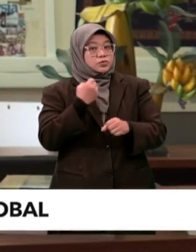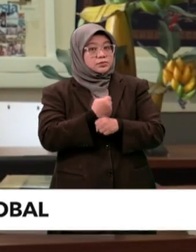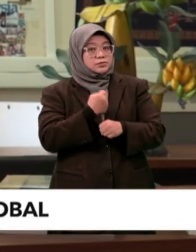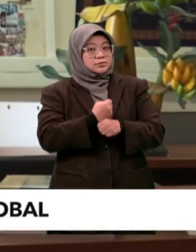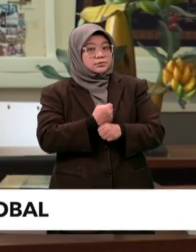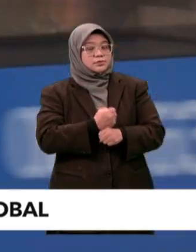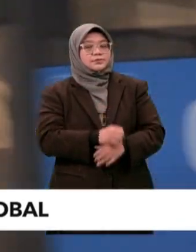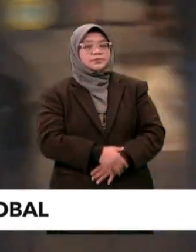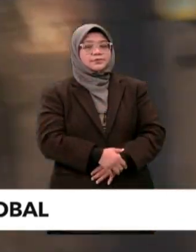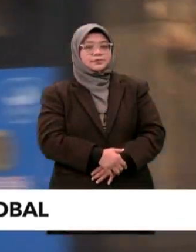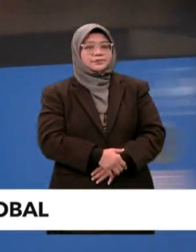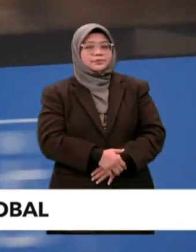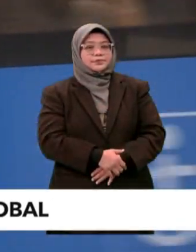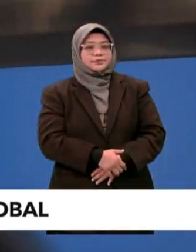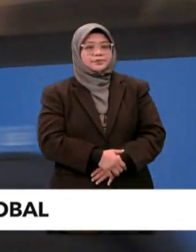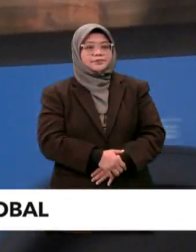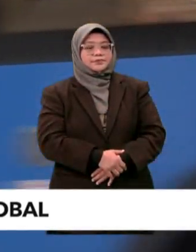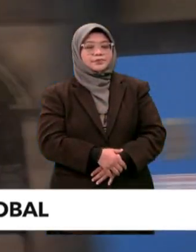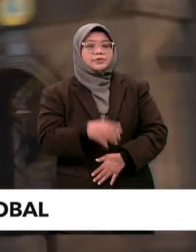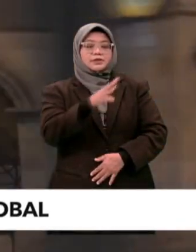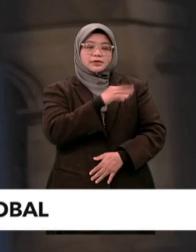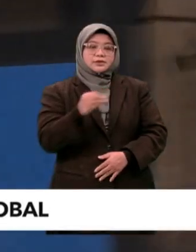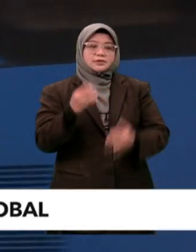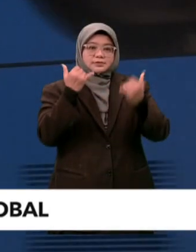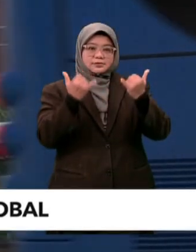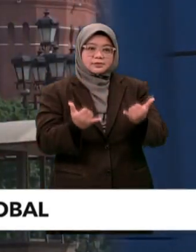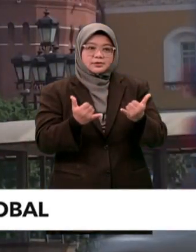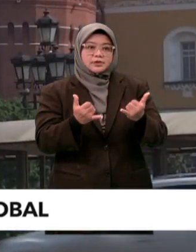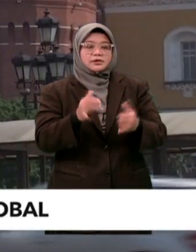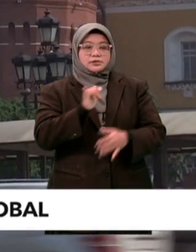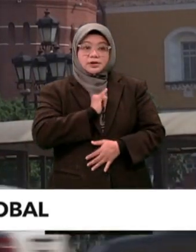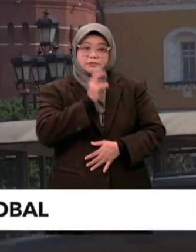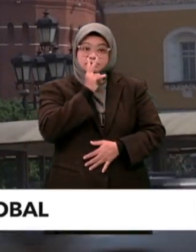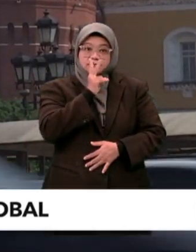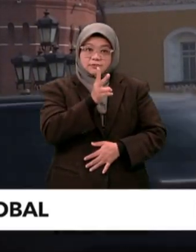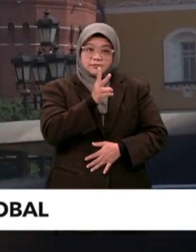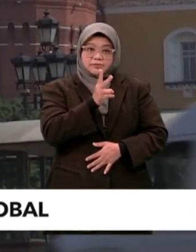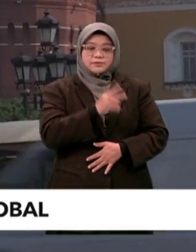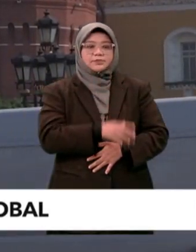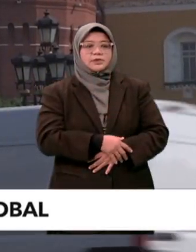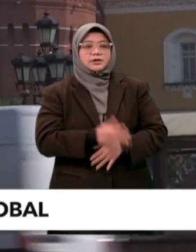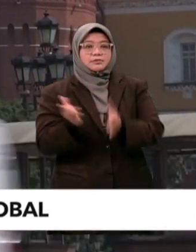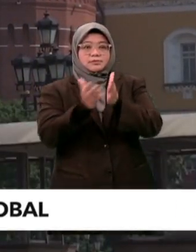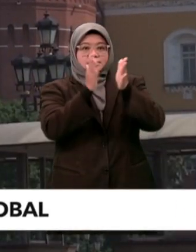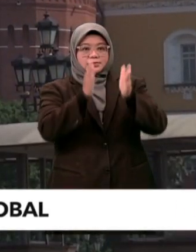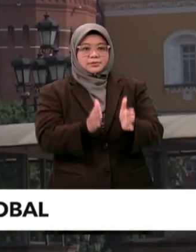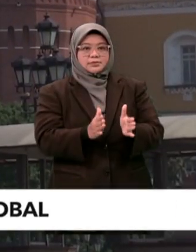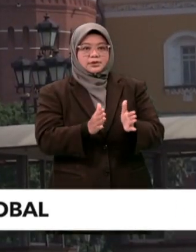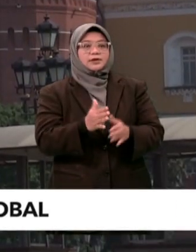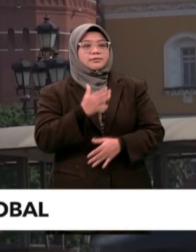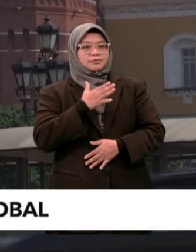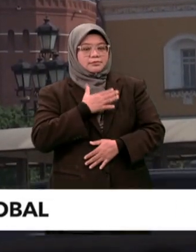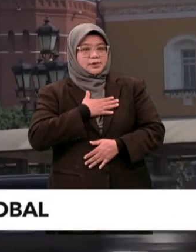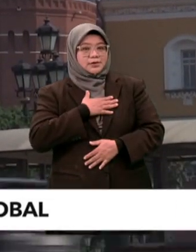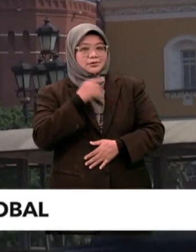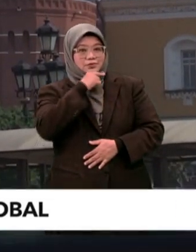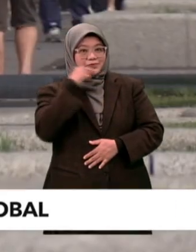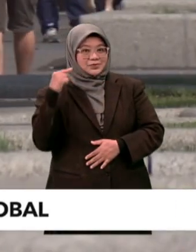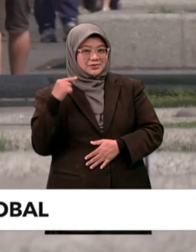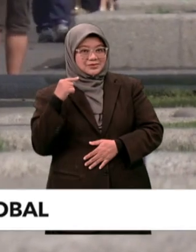ya dan sertakan ini saya tengok pelajar-pelajar saya bekas